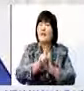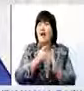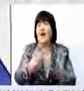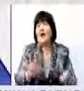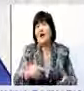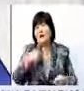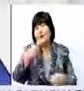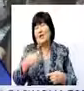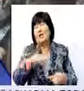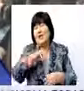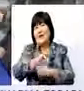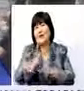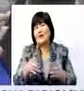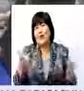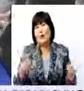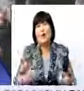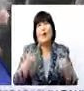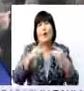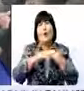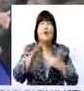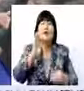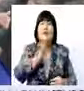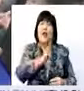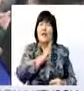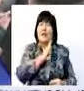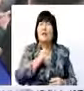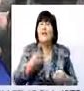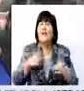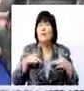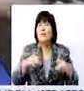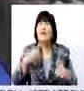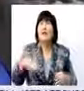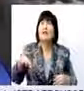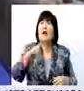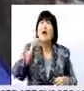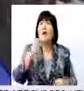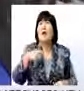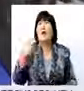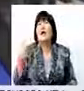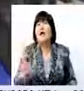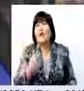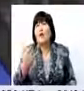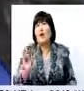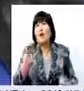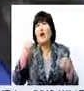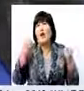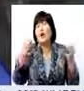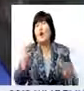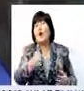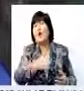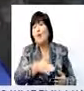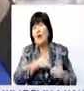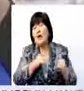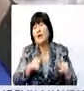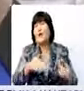айтулы шақтада жасалуы тиіс. Ұлы дала аналары мерекелік кеші сыр елінің әлеуметтік, экономикалық, мәдени, рухани